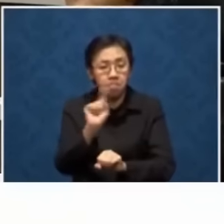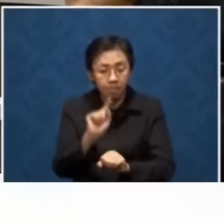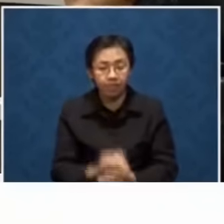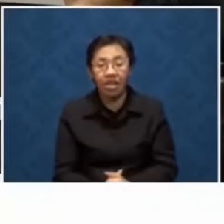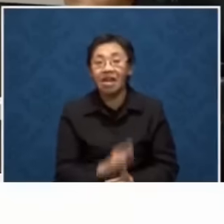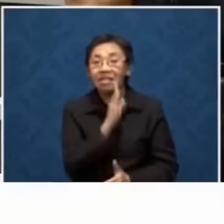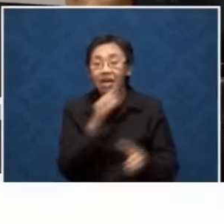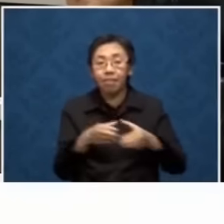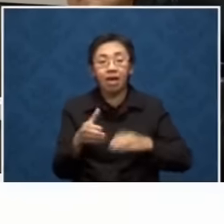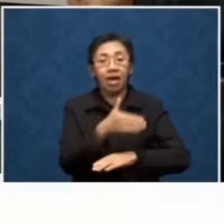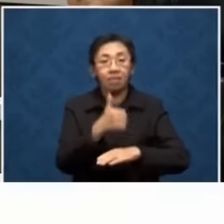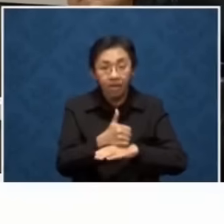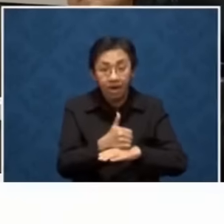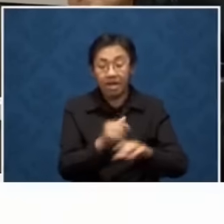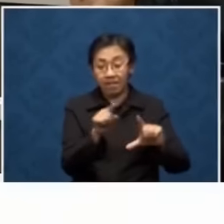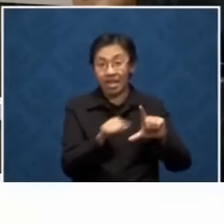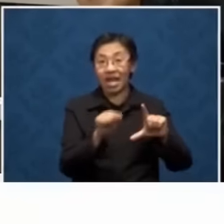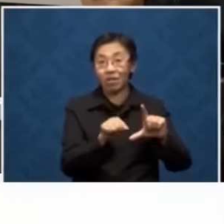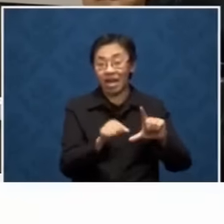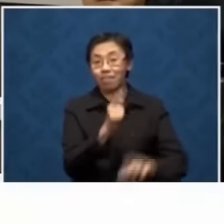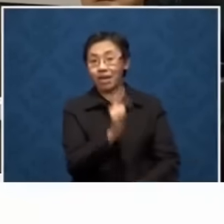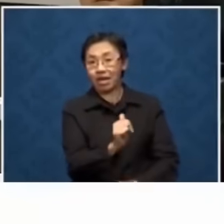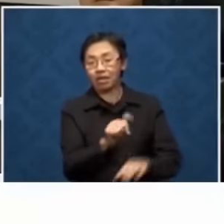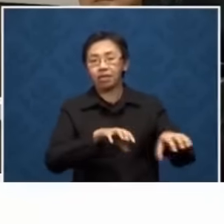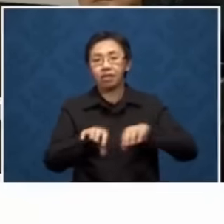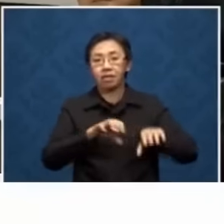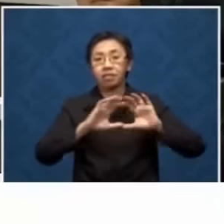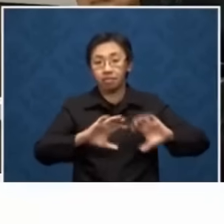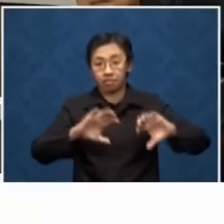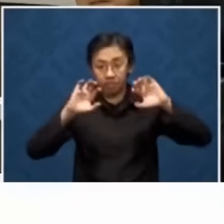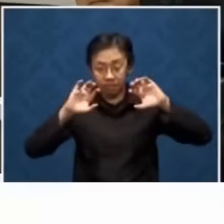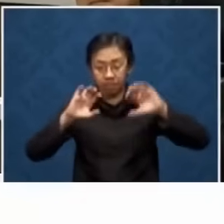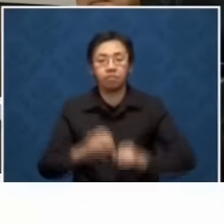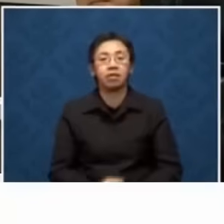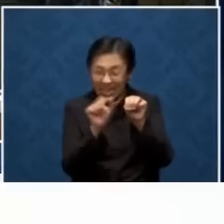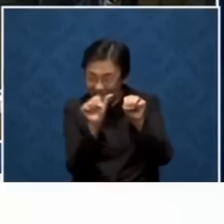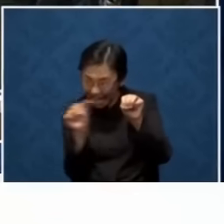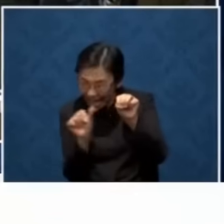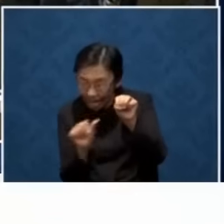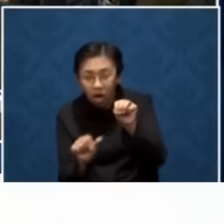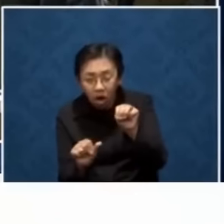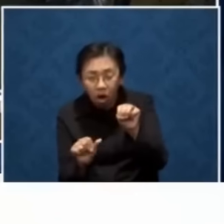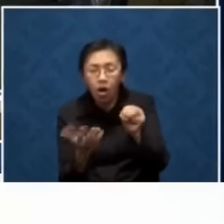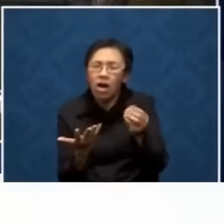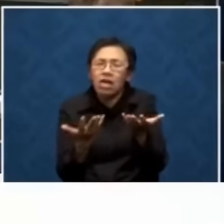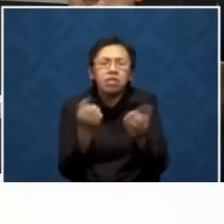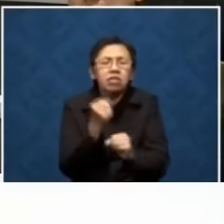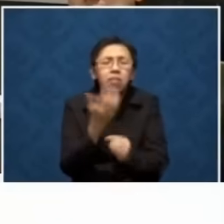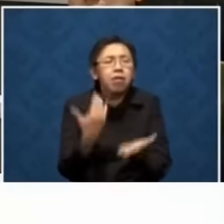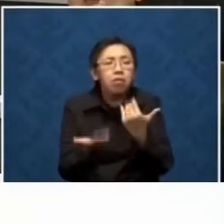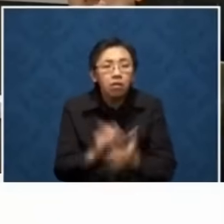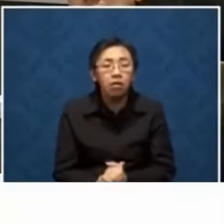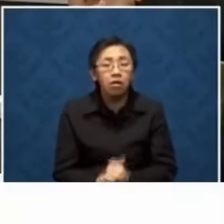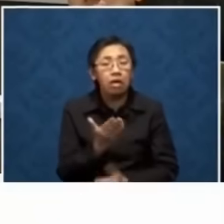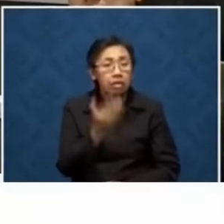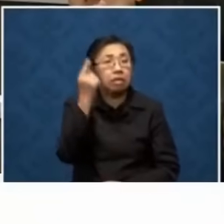แน่ใจหรือหากแก้ไขมาตรา112แล้วบ้านเมืองจะสงบไปฟังเสียงกันค่ะ ได้สำเร็จท่านคิดไหมครับว่า